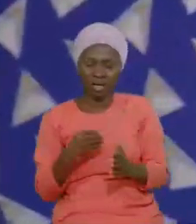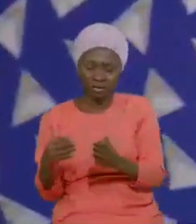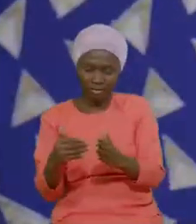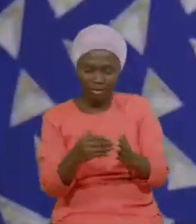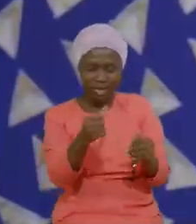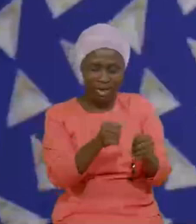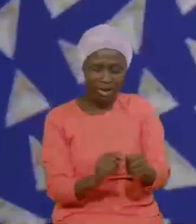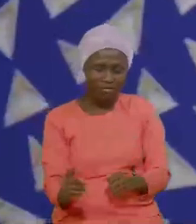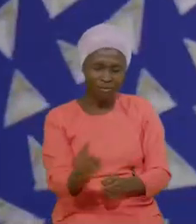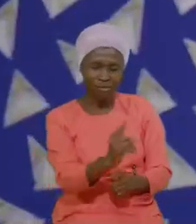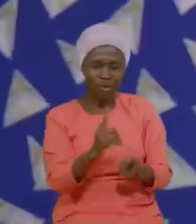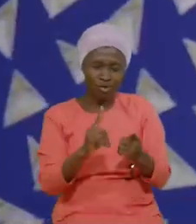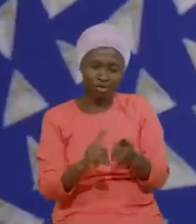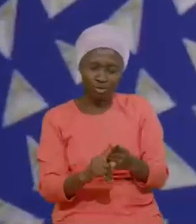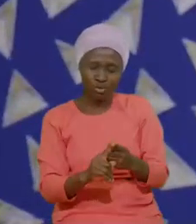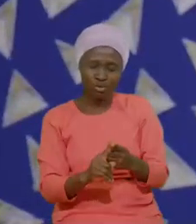par la main.